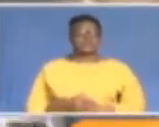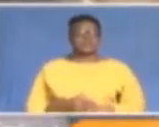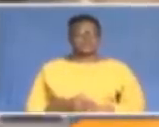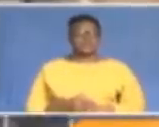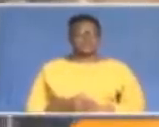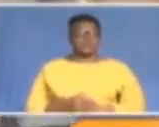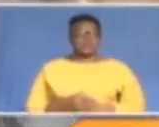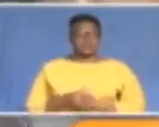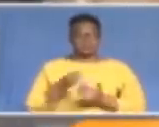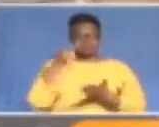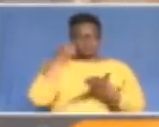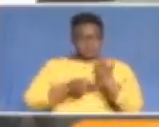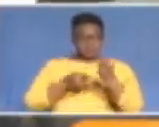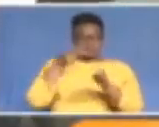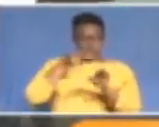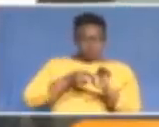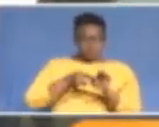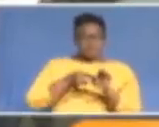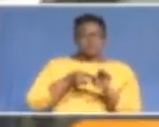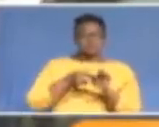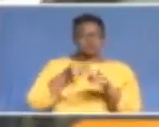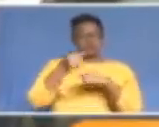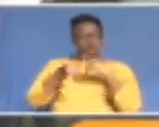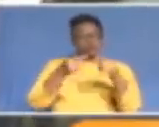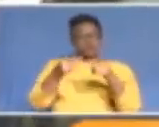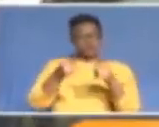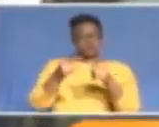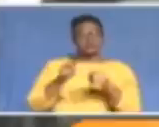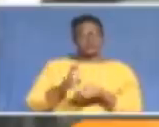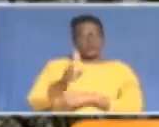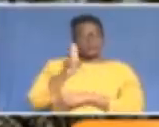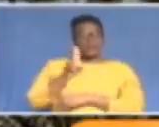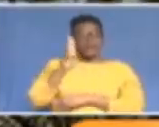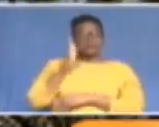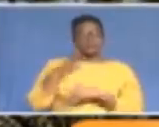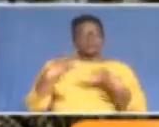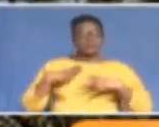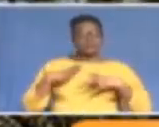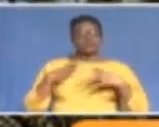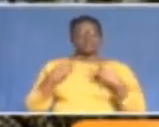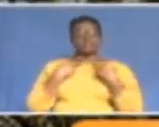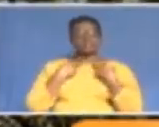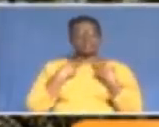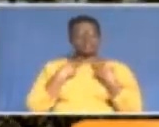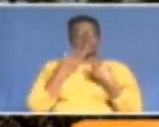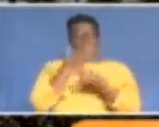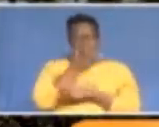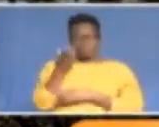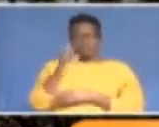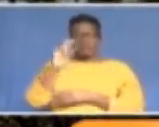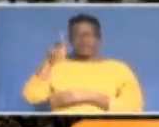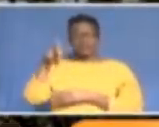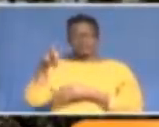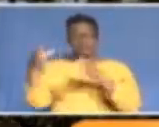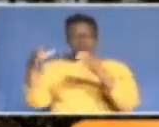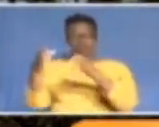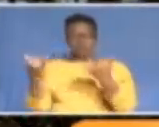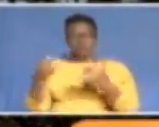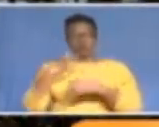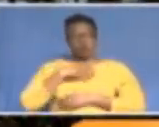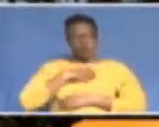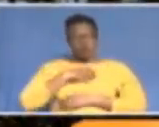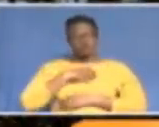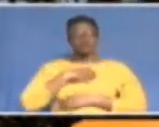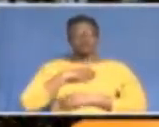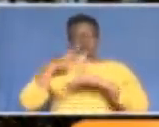Huku bei ya mafuta ya petroli ikiendelea kuwakabako walipa ushuru nchini, wabunge ambao wapo mapumzikoni